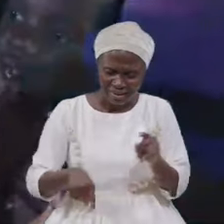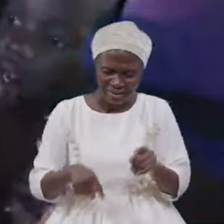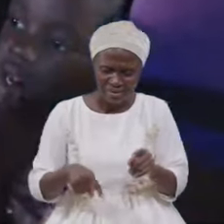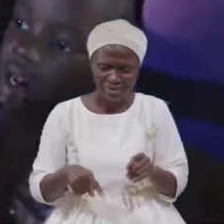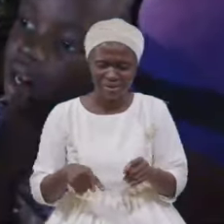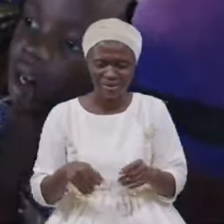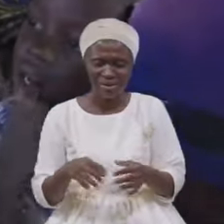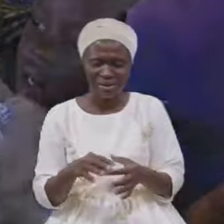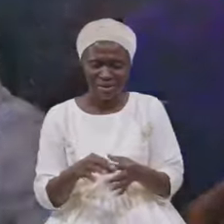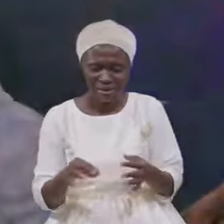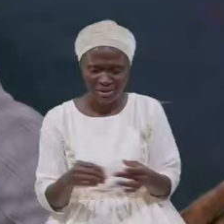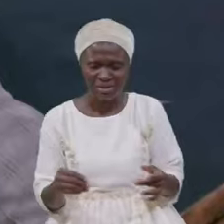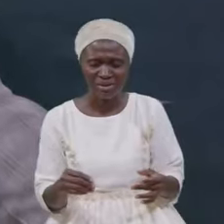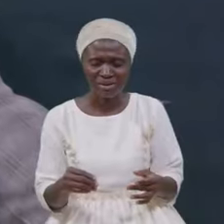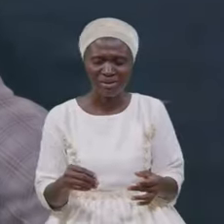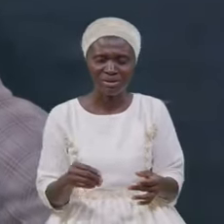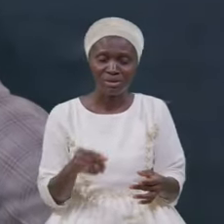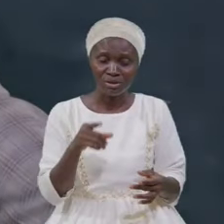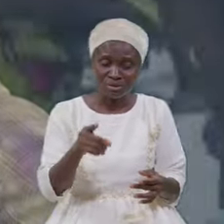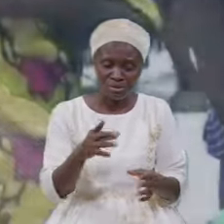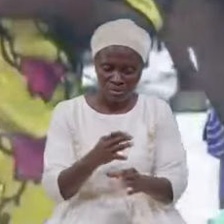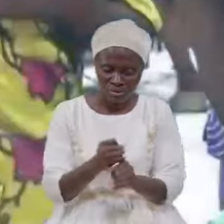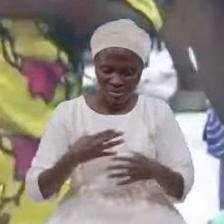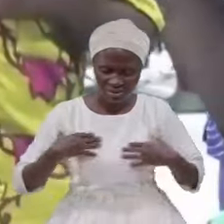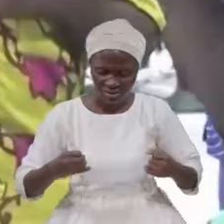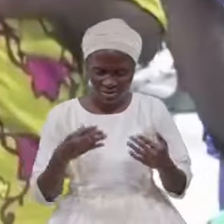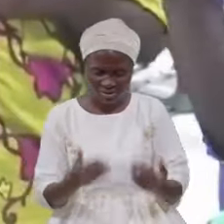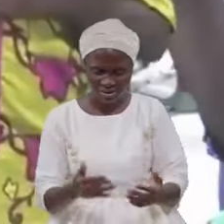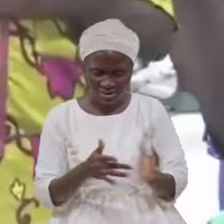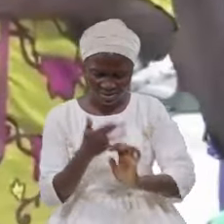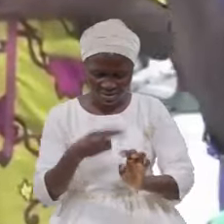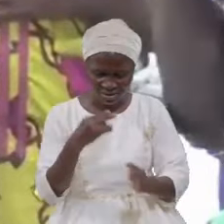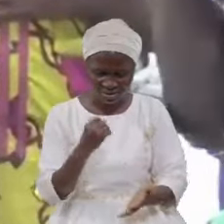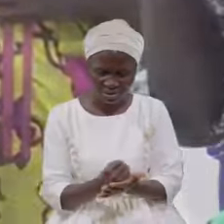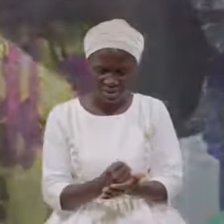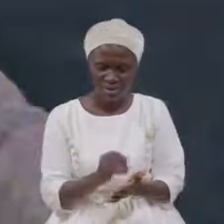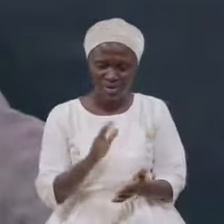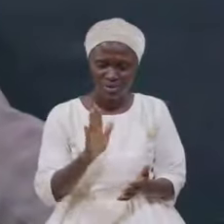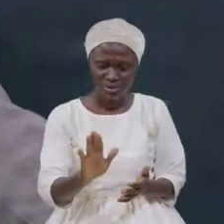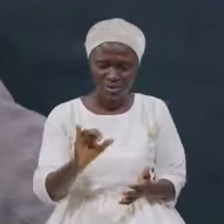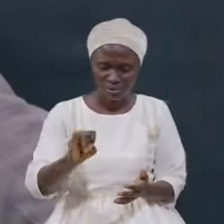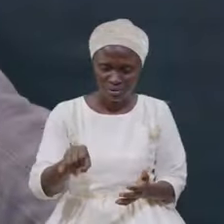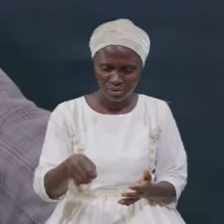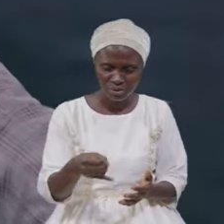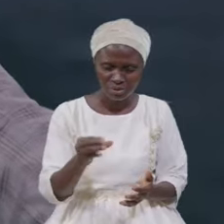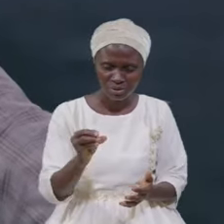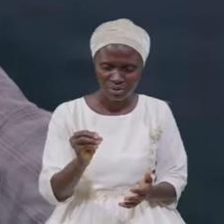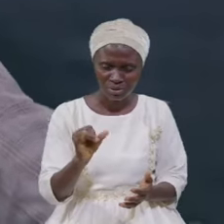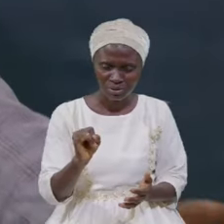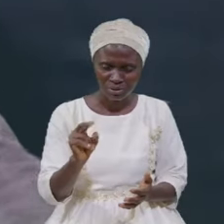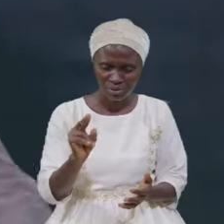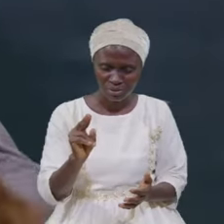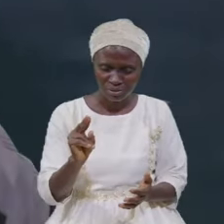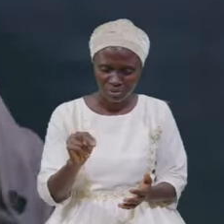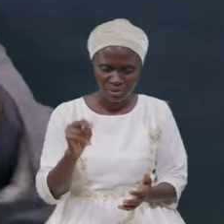Sois rétabli maintenant. Tes jointures, tu as perdu l'usage de tes jointures. Tu n'arrives pas à te courber, tu n'arrives